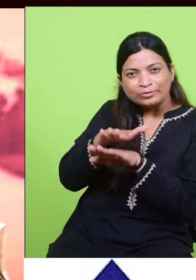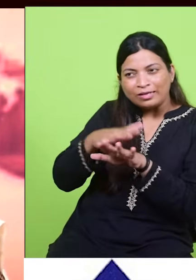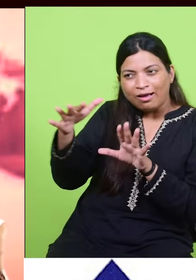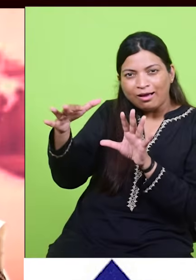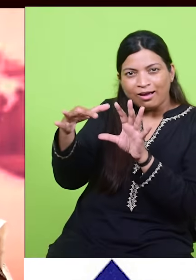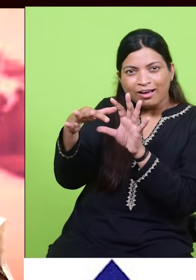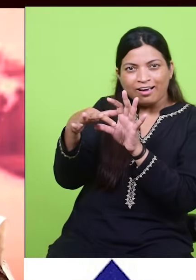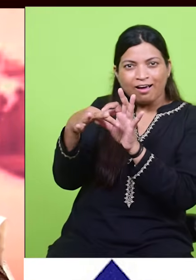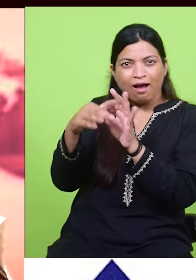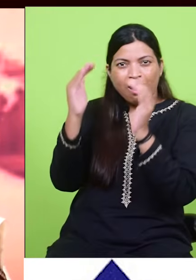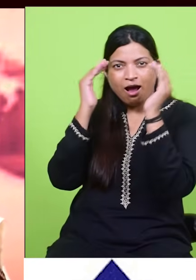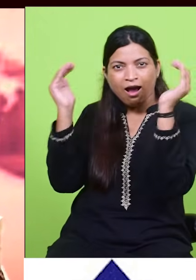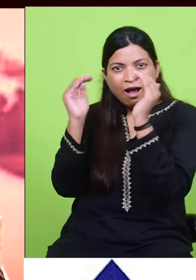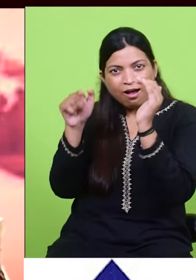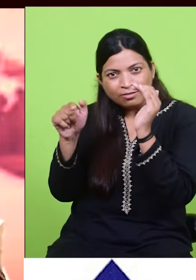स्लोली ग्रेजुअली,